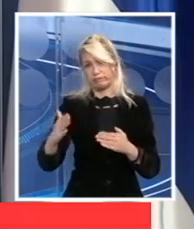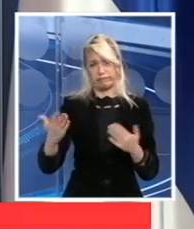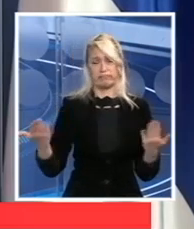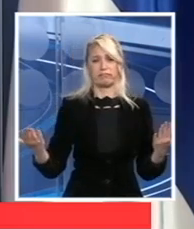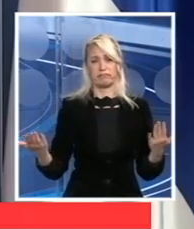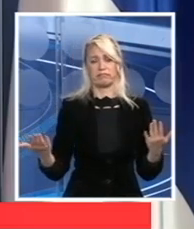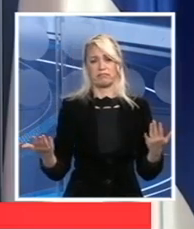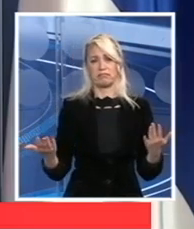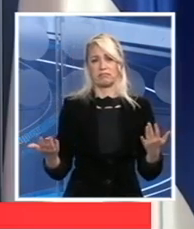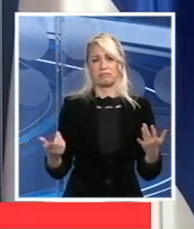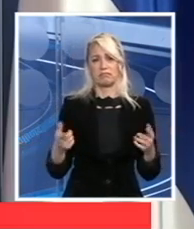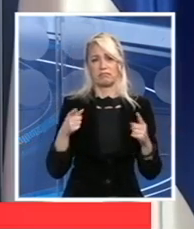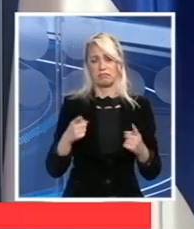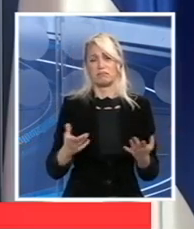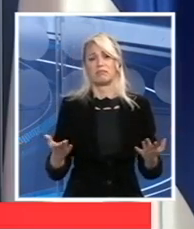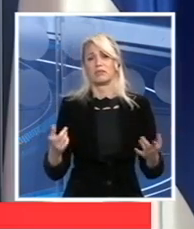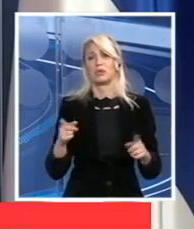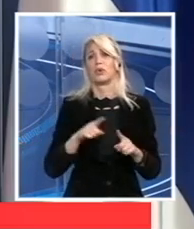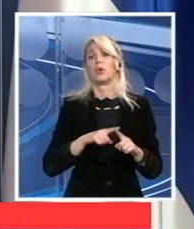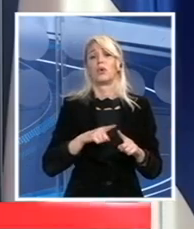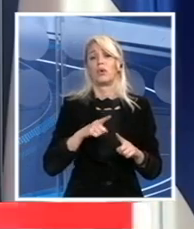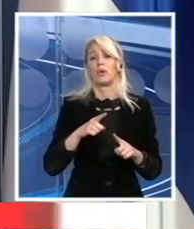u sve do samog leta.